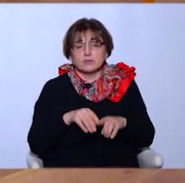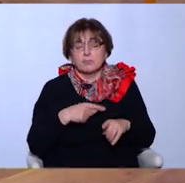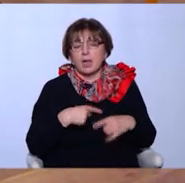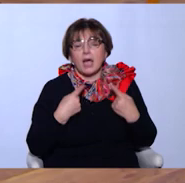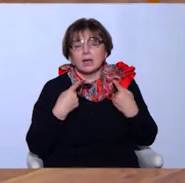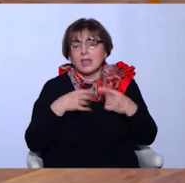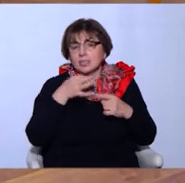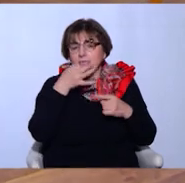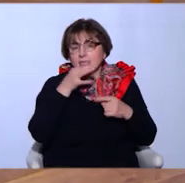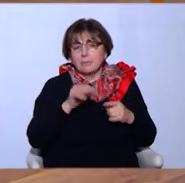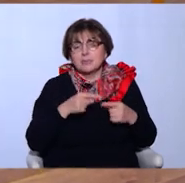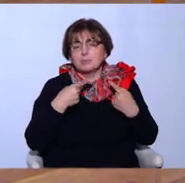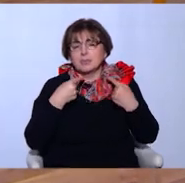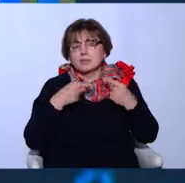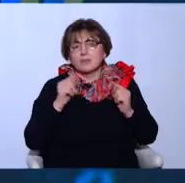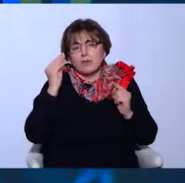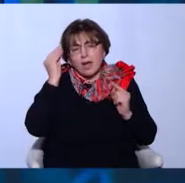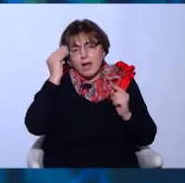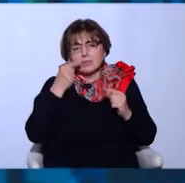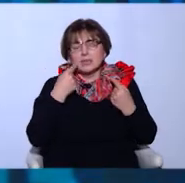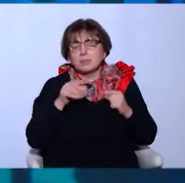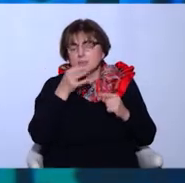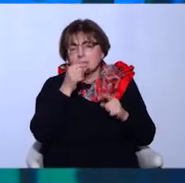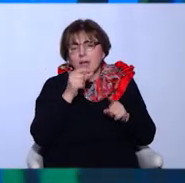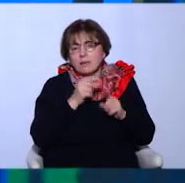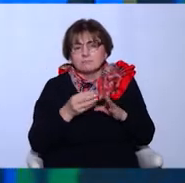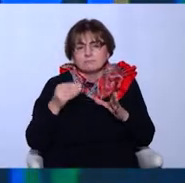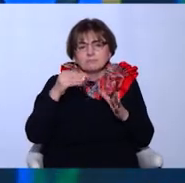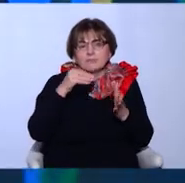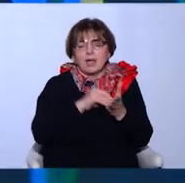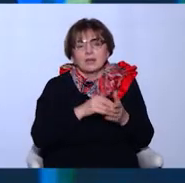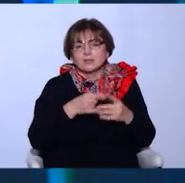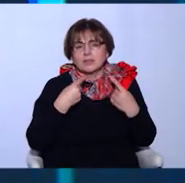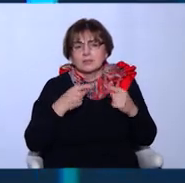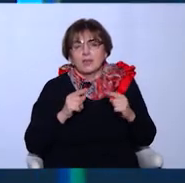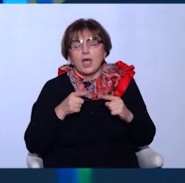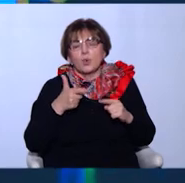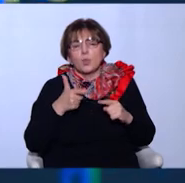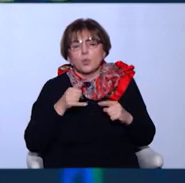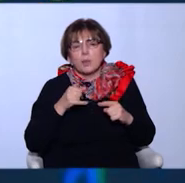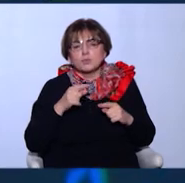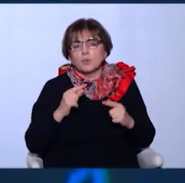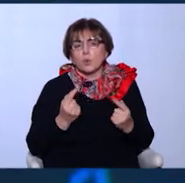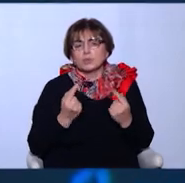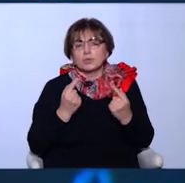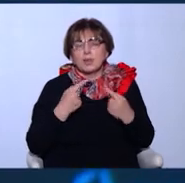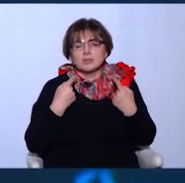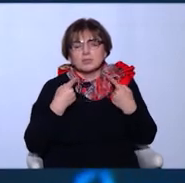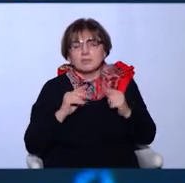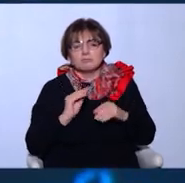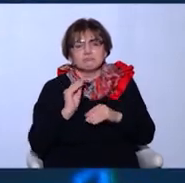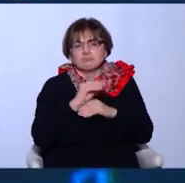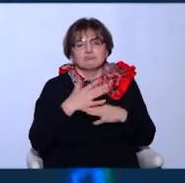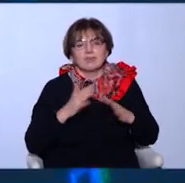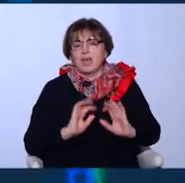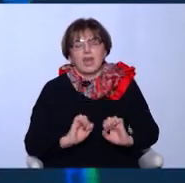აქ ნებისმიერი ეპითეტი, ნებისმიერი სიტყვა, რამ ხელა ფიგურაა გურამიშვილი, ალბათ ზედმედია.